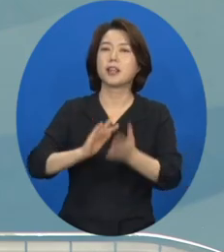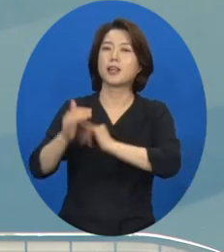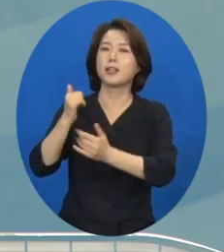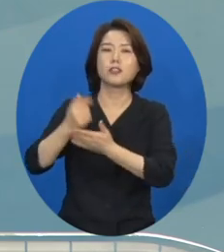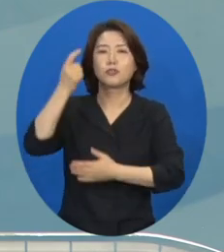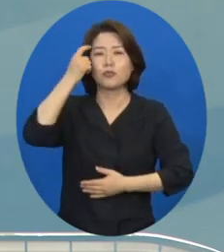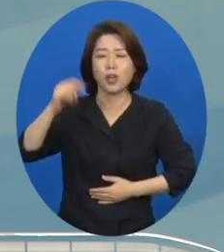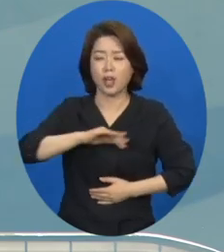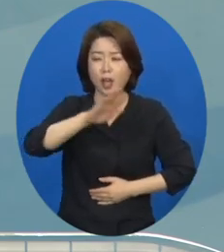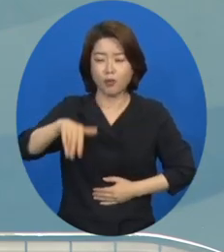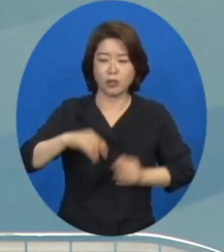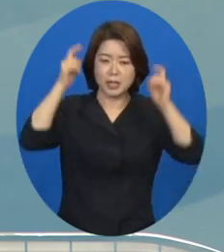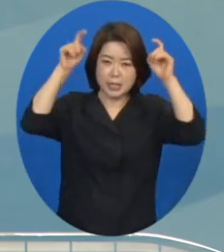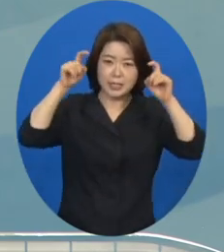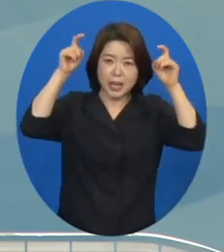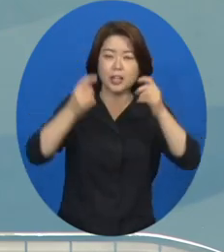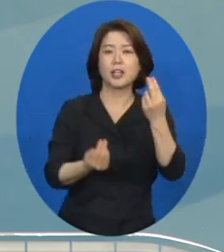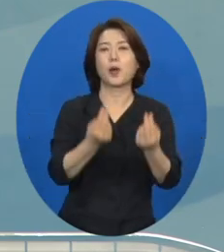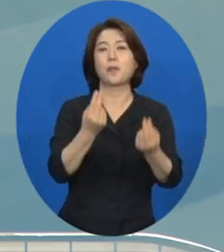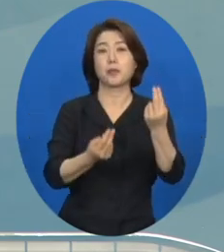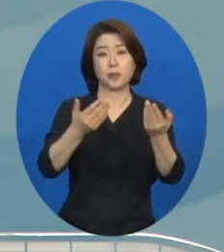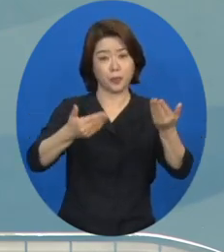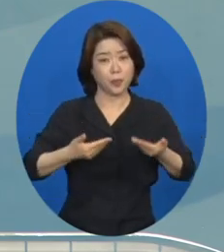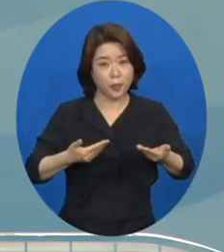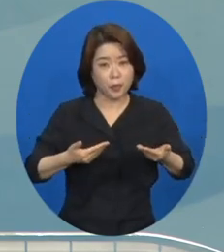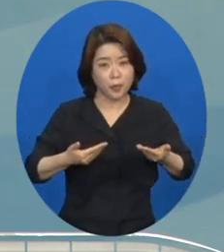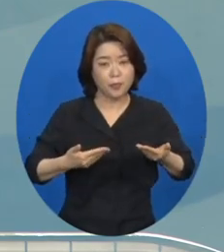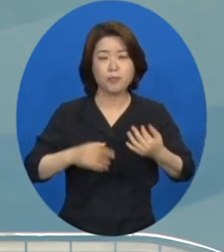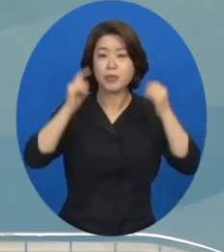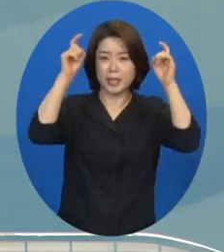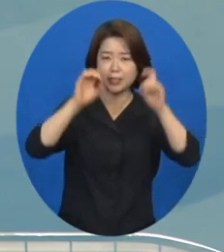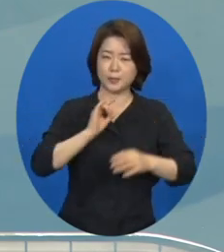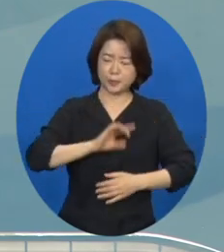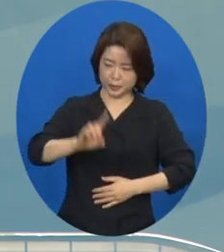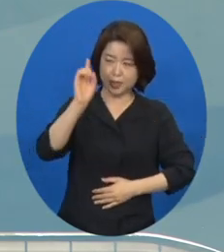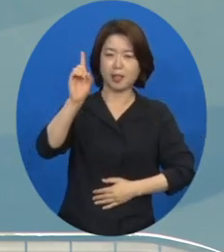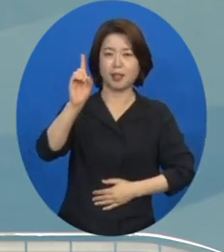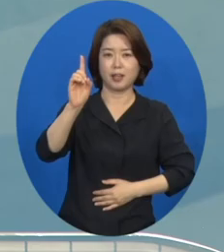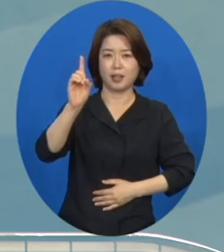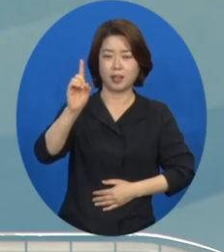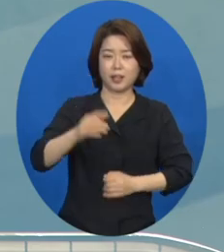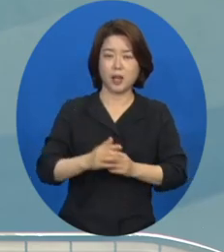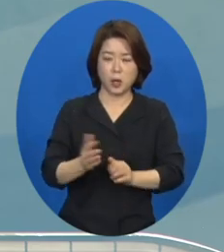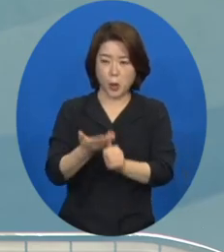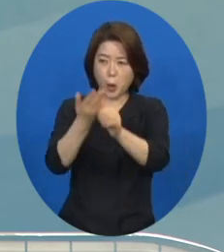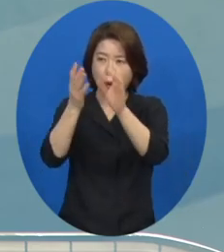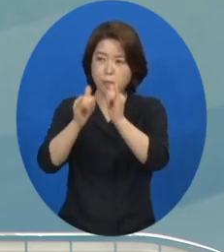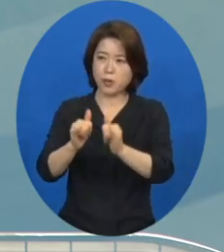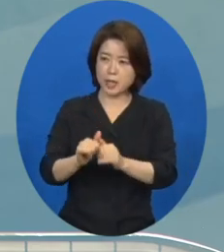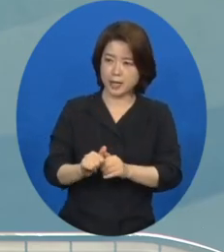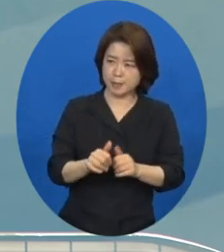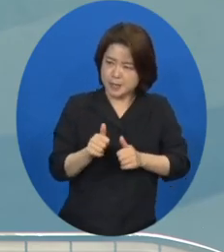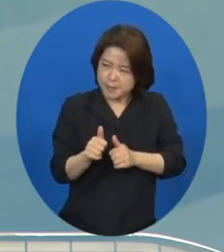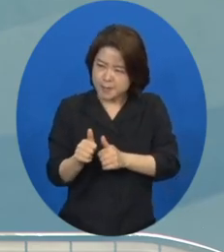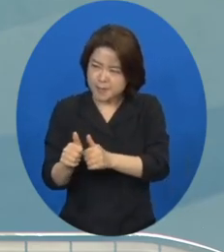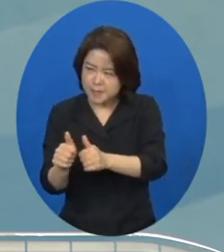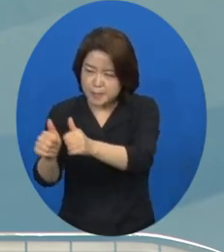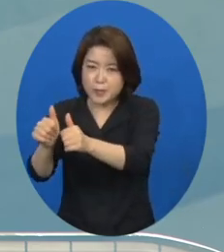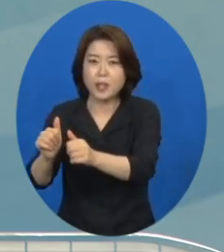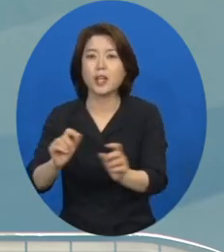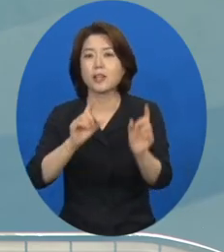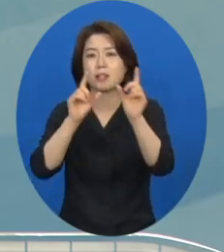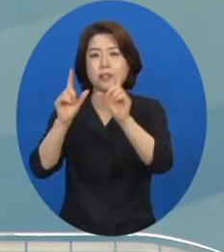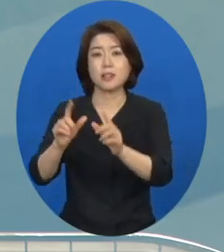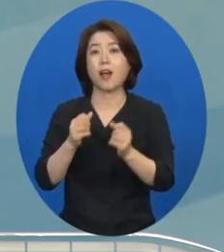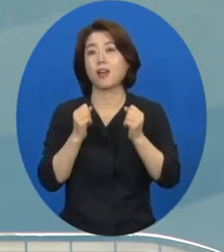왜 우리를 굳이 양이라고 표현하셨을까요? 양은 오직 하나, 목자만 죽으라고 따라다녀야 사는 존재예요.